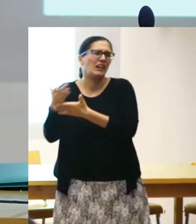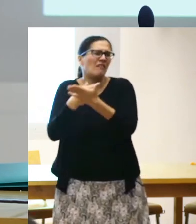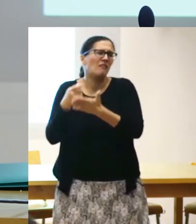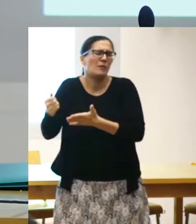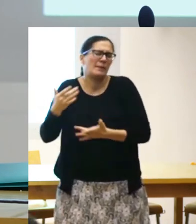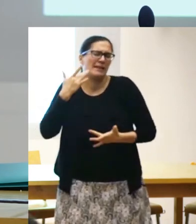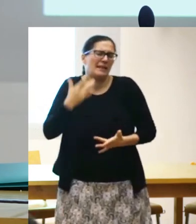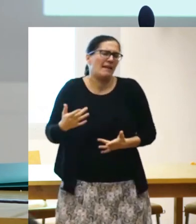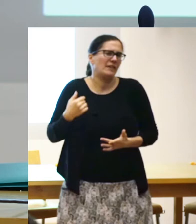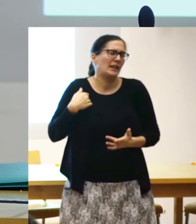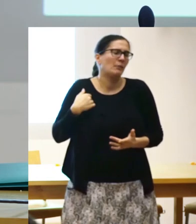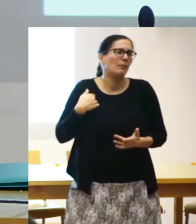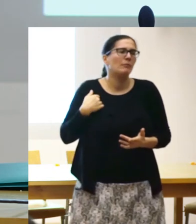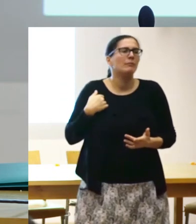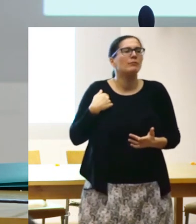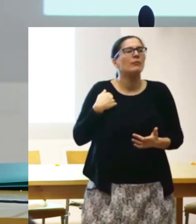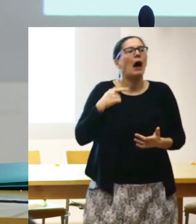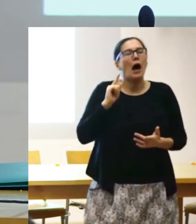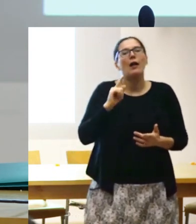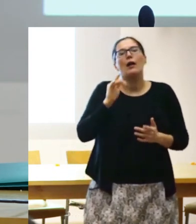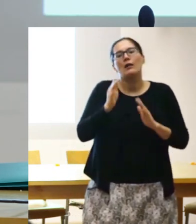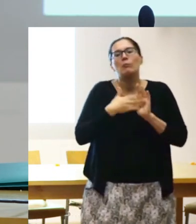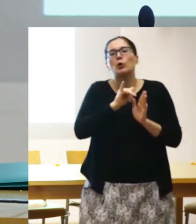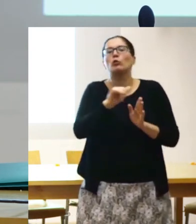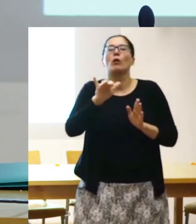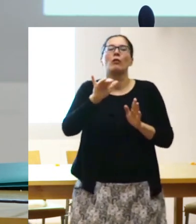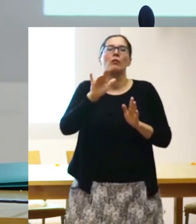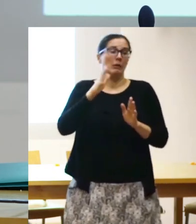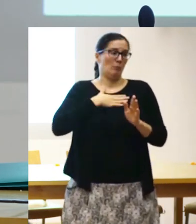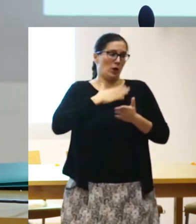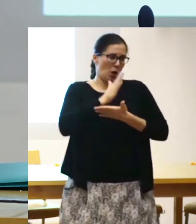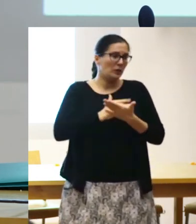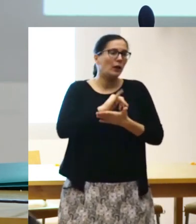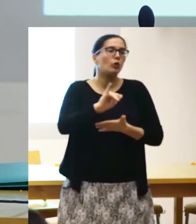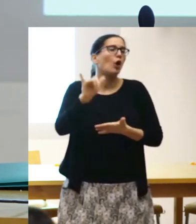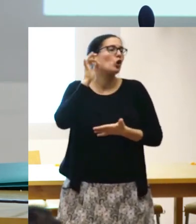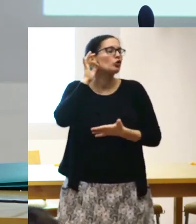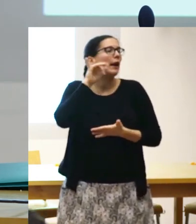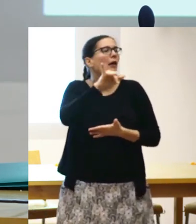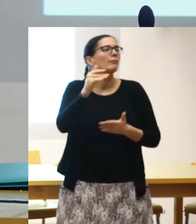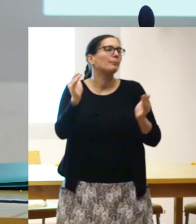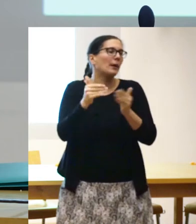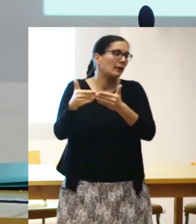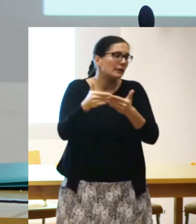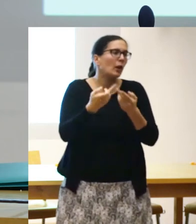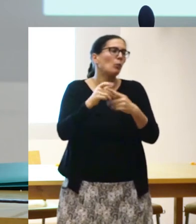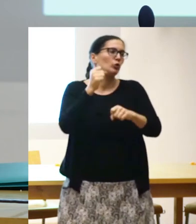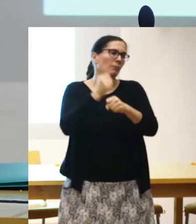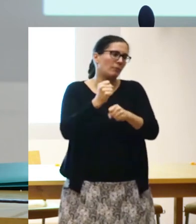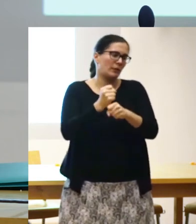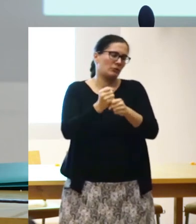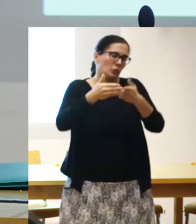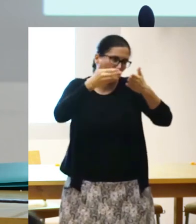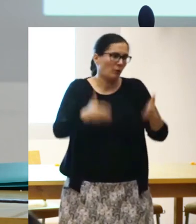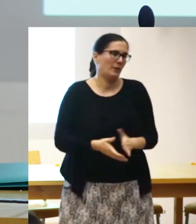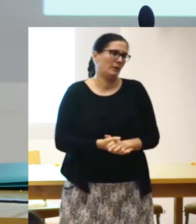se snažím to řešit třeba nějakými home office, nebo když jsou tam holky, které mají malé děti, takže můžou nějakou dobu pracovat z domu a být s